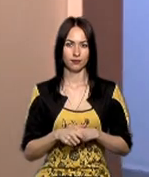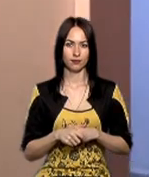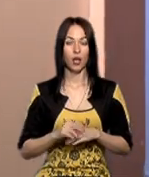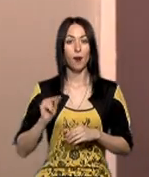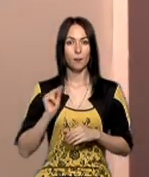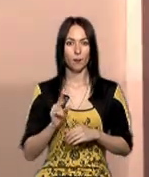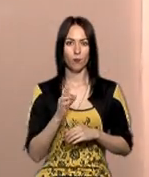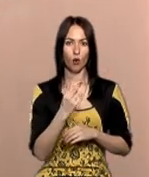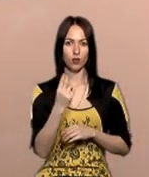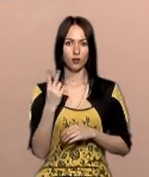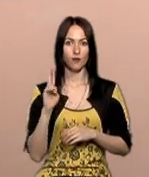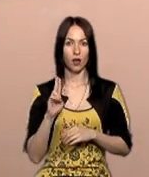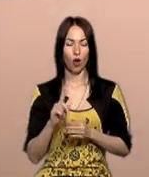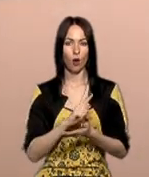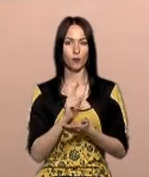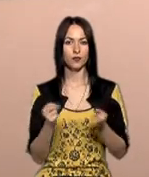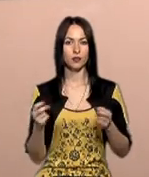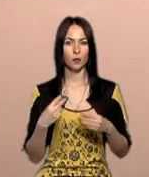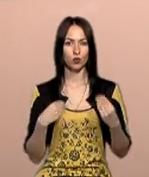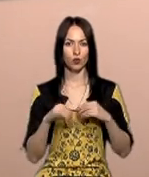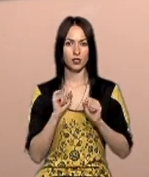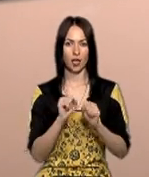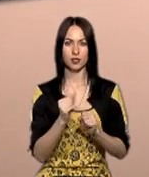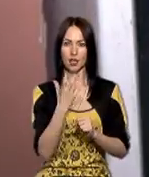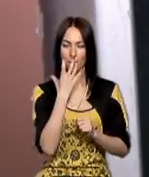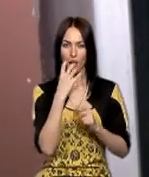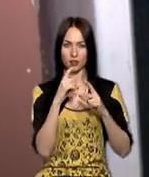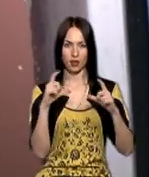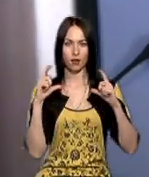Працюють по двоє, обов'язково в спецодягу та захисних масках.